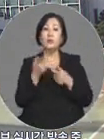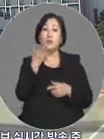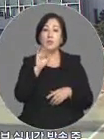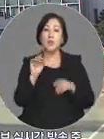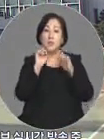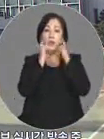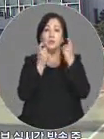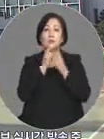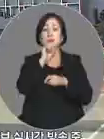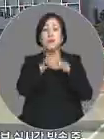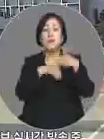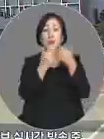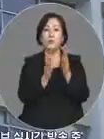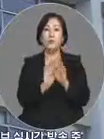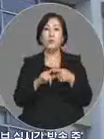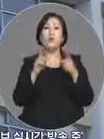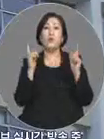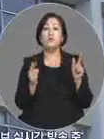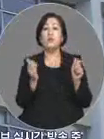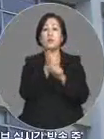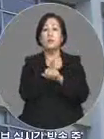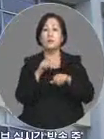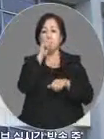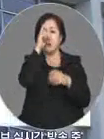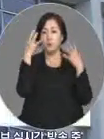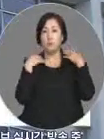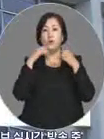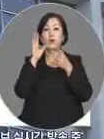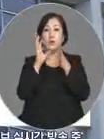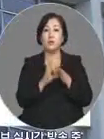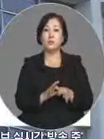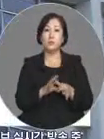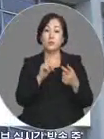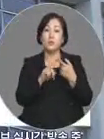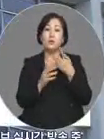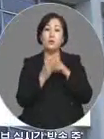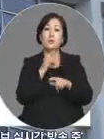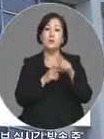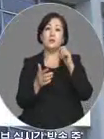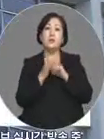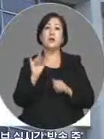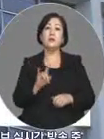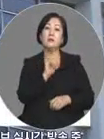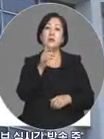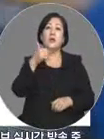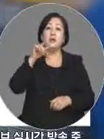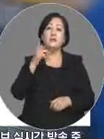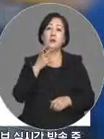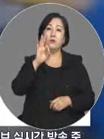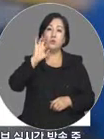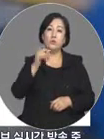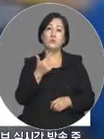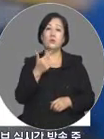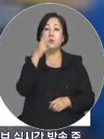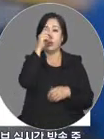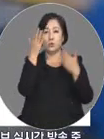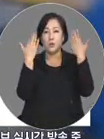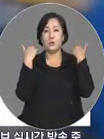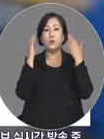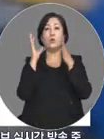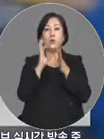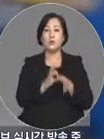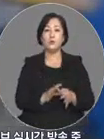자사고는 다시 시행령 개정을 통해 존치하겠다는 게 정부 입장이어서 울산의 유일한 자사고인 현대청운고는 현행 유지 쪽으로 가닥이